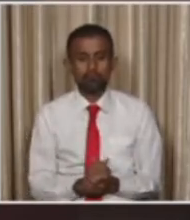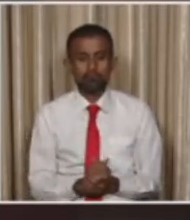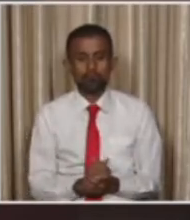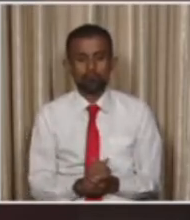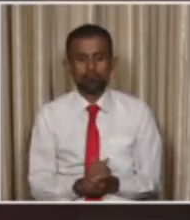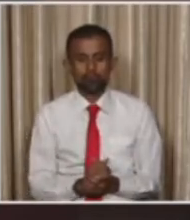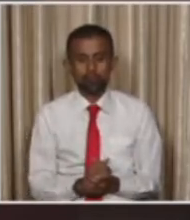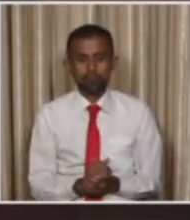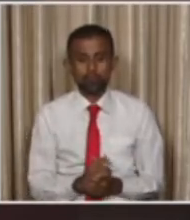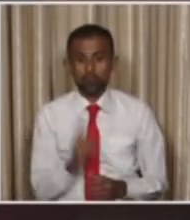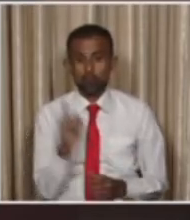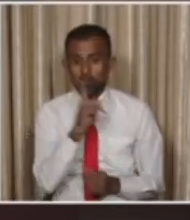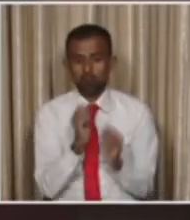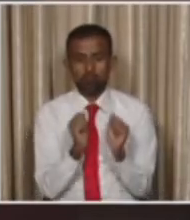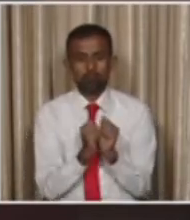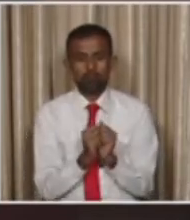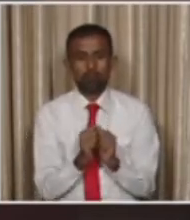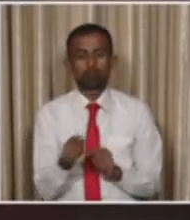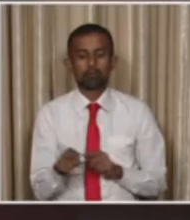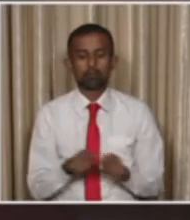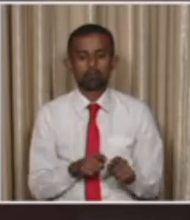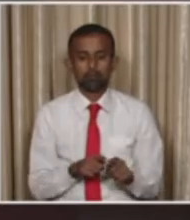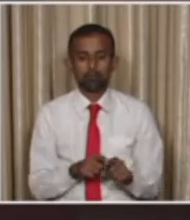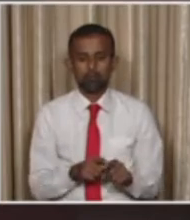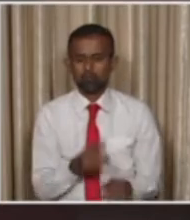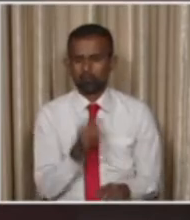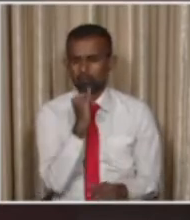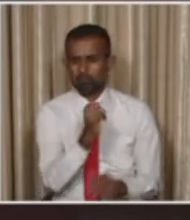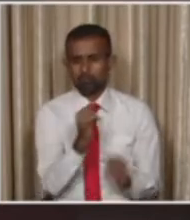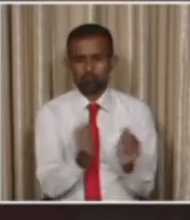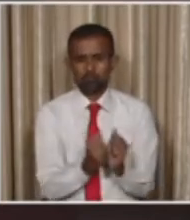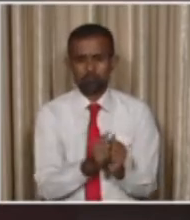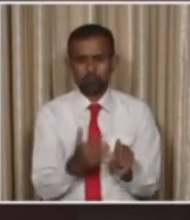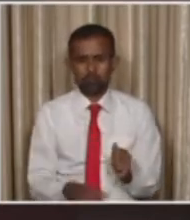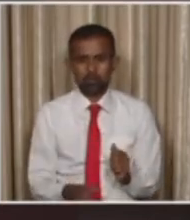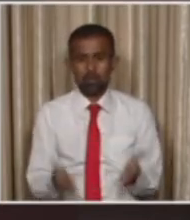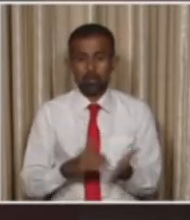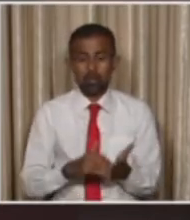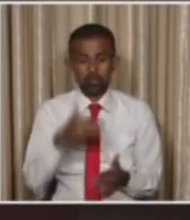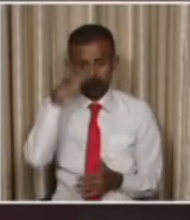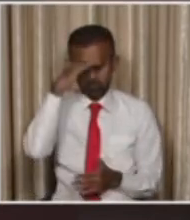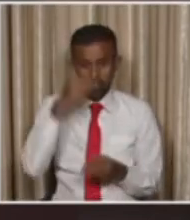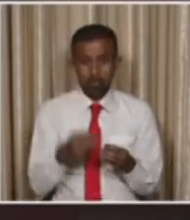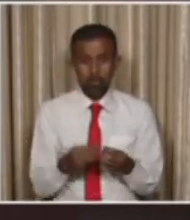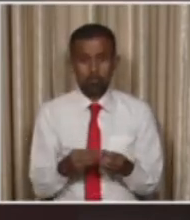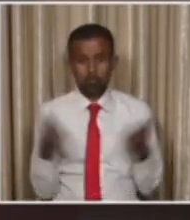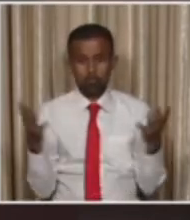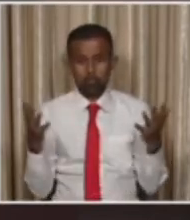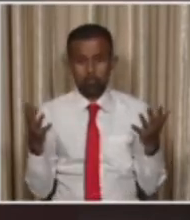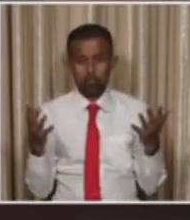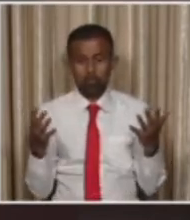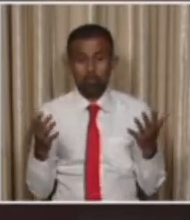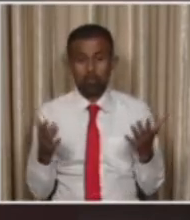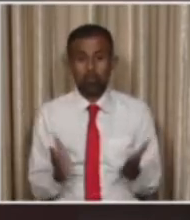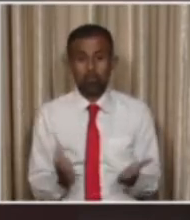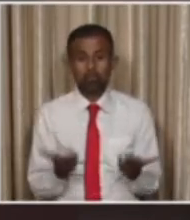ඒ නිසා අපි කරන පළවෙනි කාර්යය ඒක. ඒ වගේම මේ තුප්පහයි වැඩ කරලා ආයේ පාස්කු ප්‍රහාර මේ එළියට අරගෙන